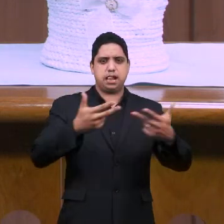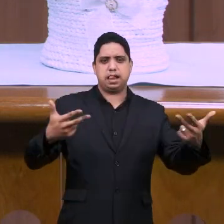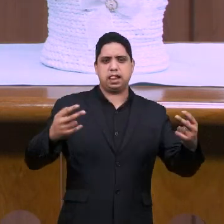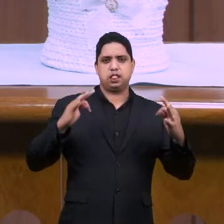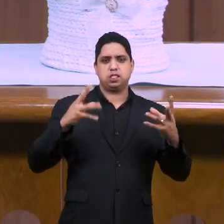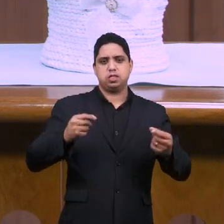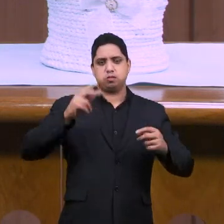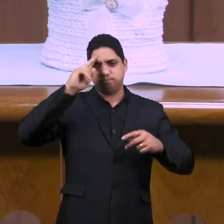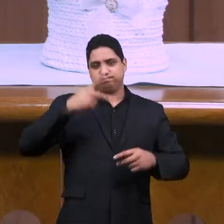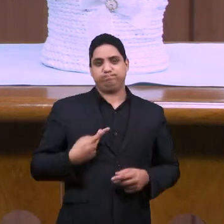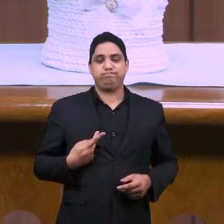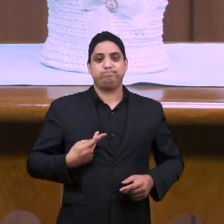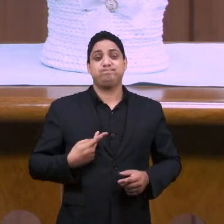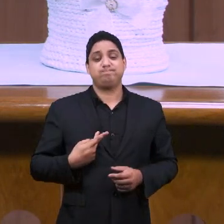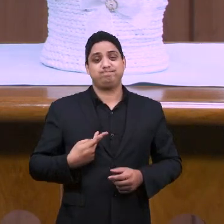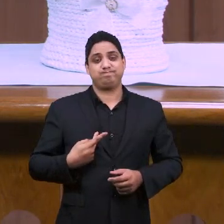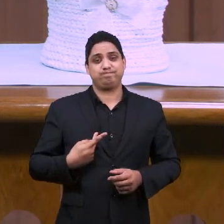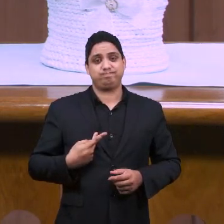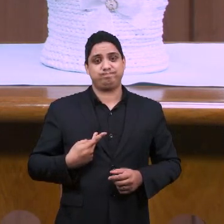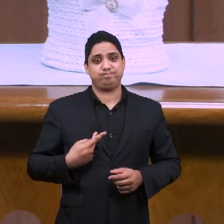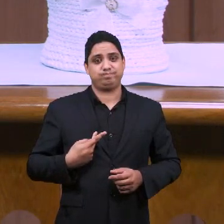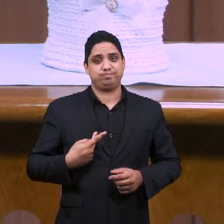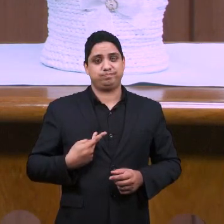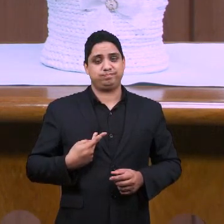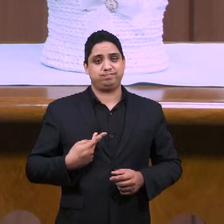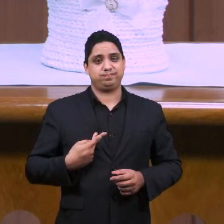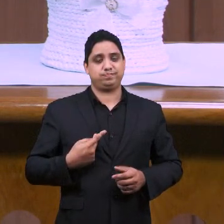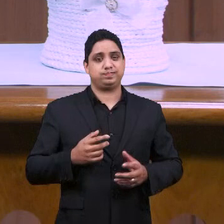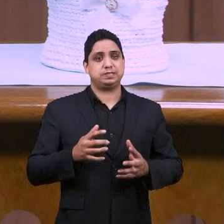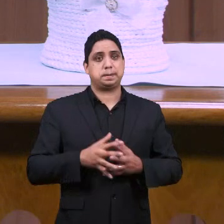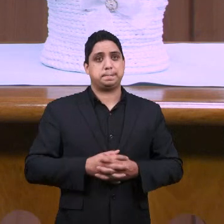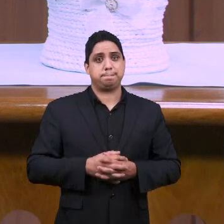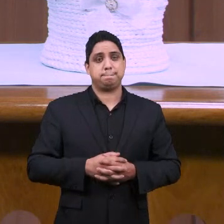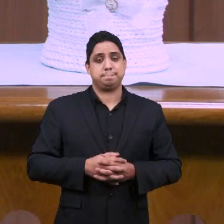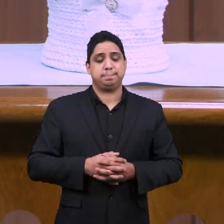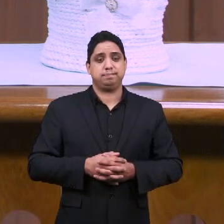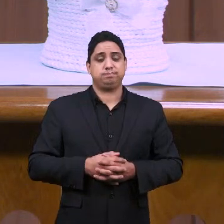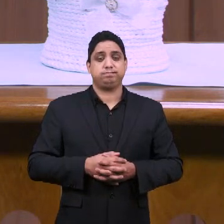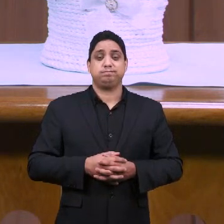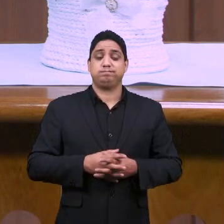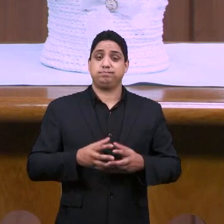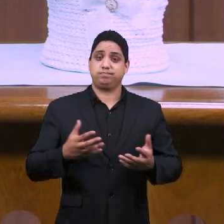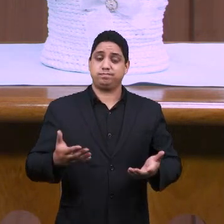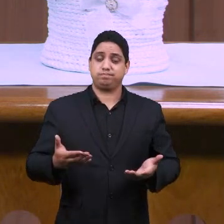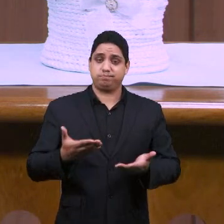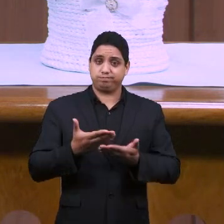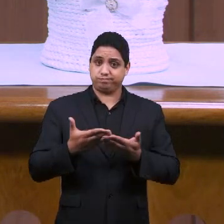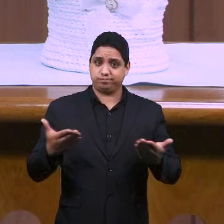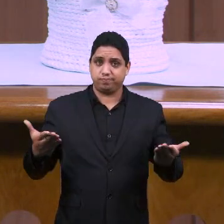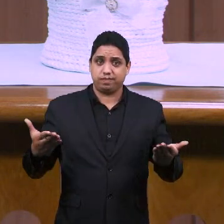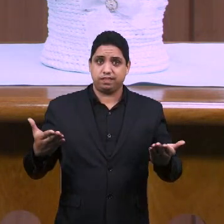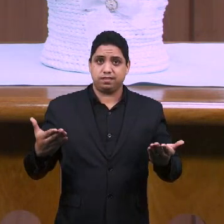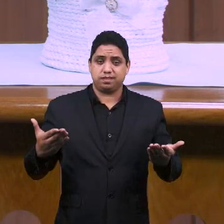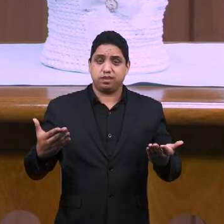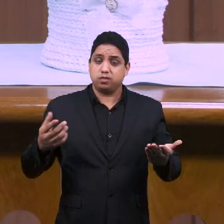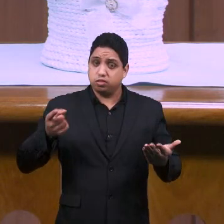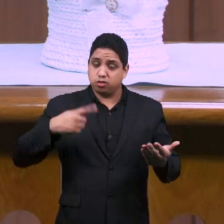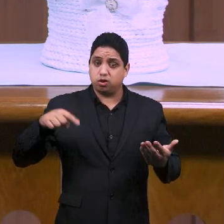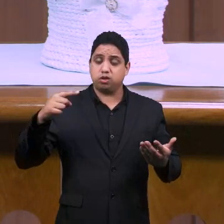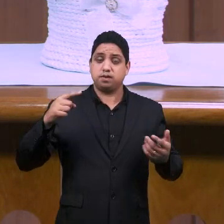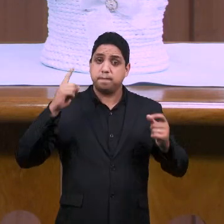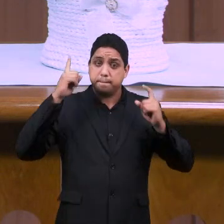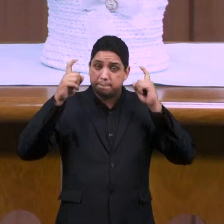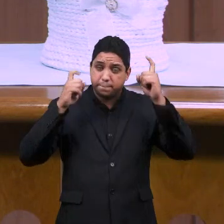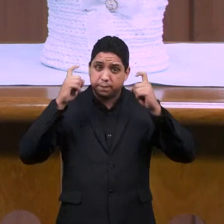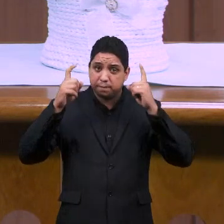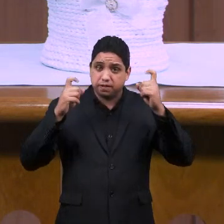théologie, la sociologie et beaucoup d'autres sciences. Mes frères,